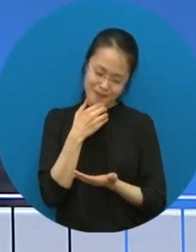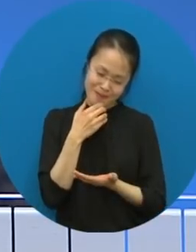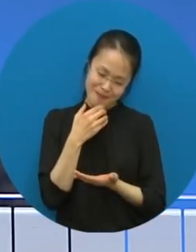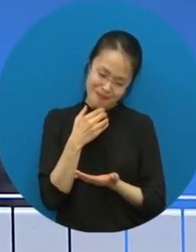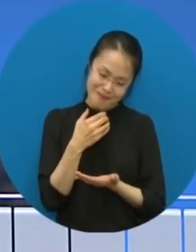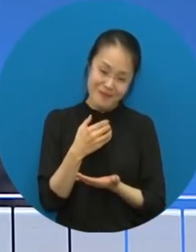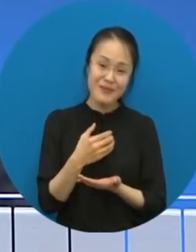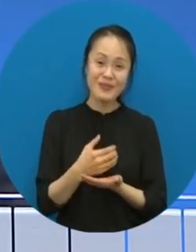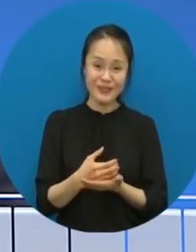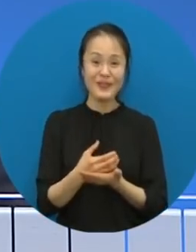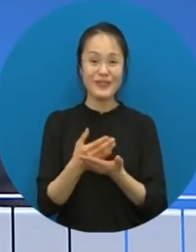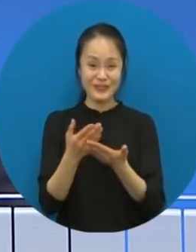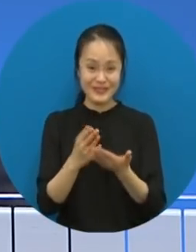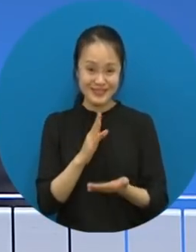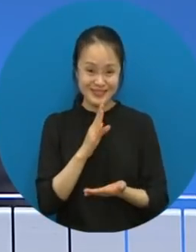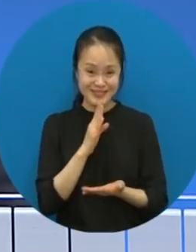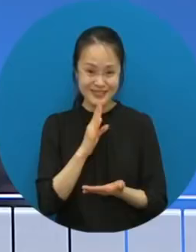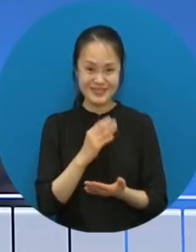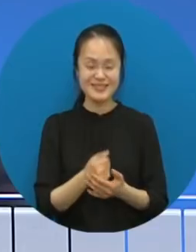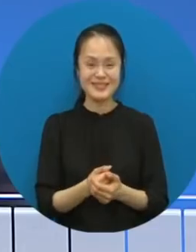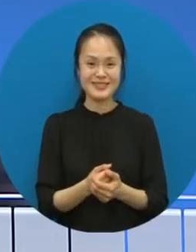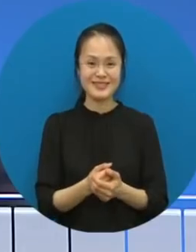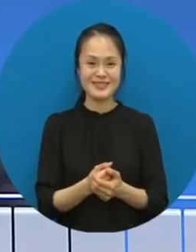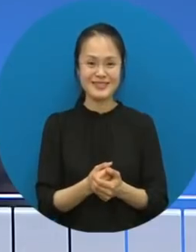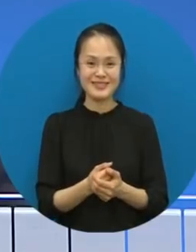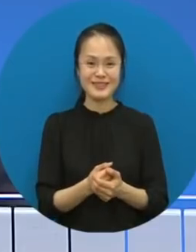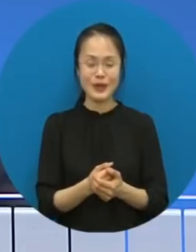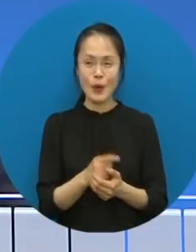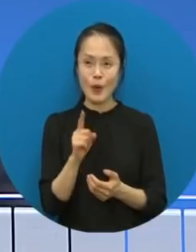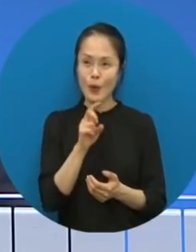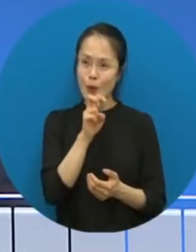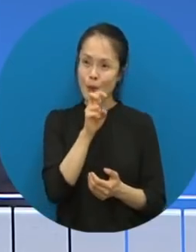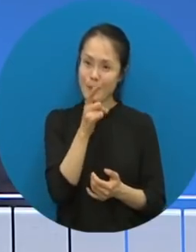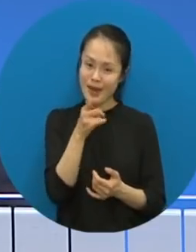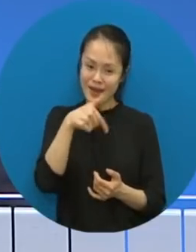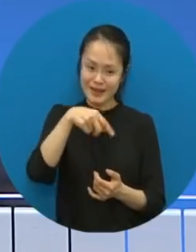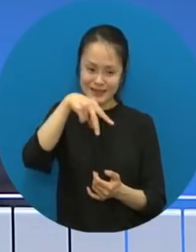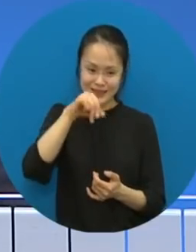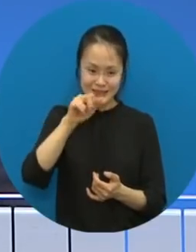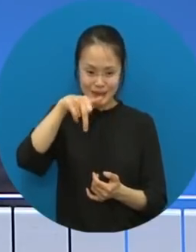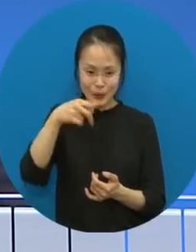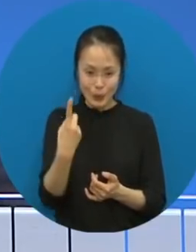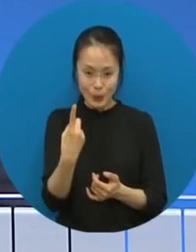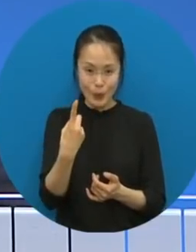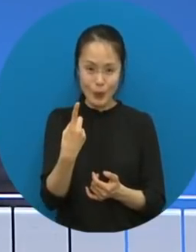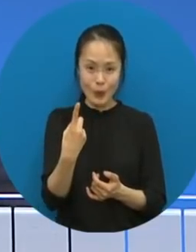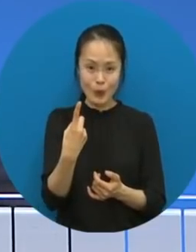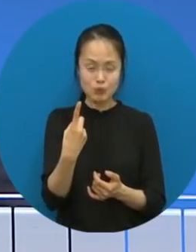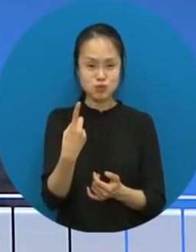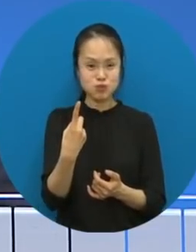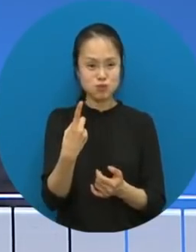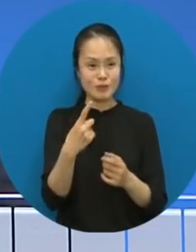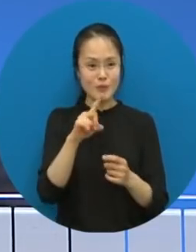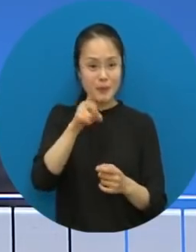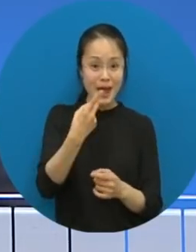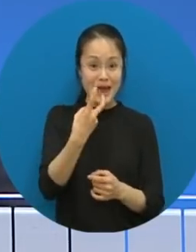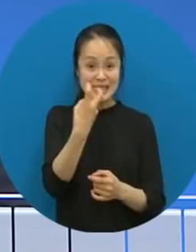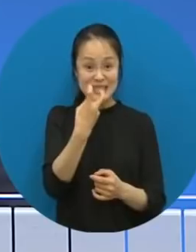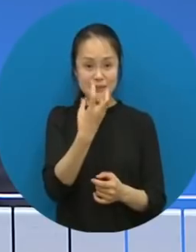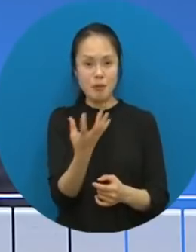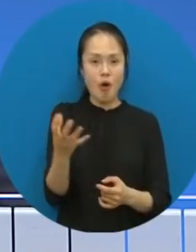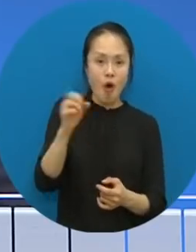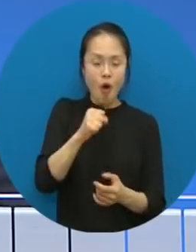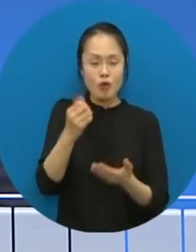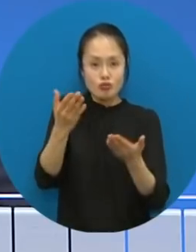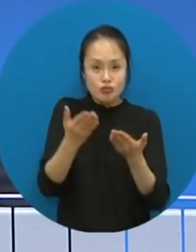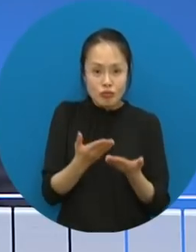따따블루 그죠? 아 갑자기 멕시코 하나님 이게 웬일입니까? 근데 그것이 막 잘 돼가는 또 3년 반의